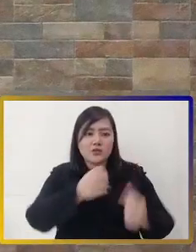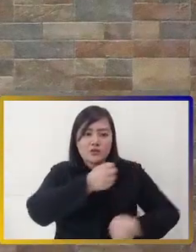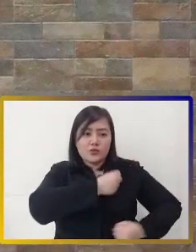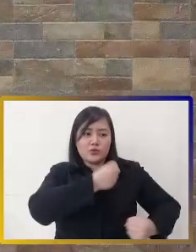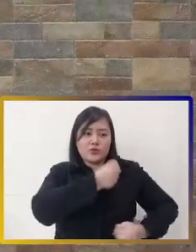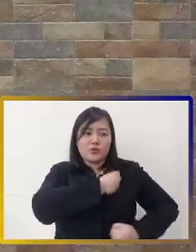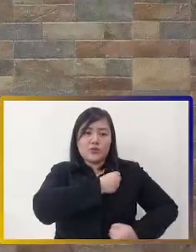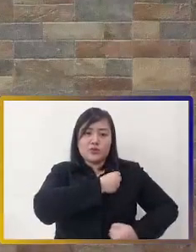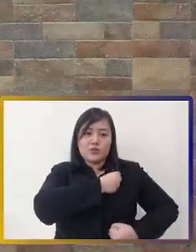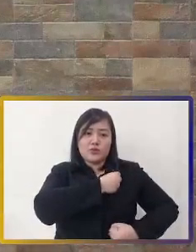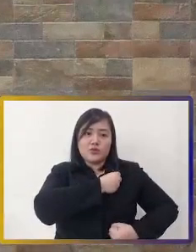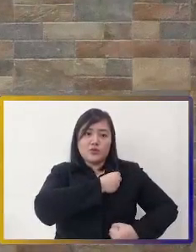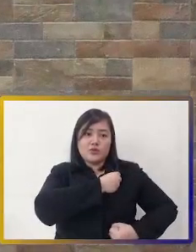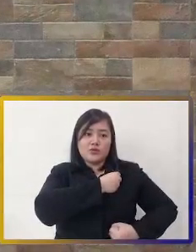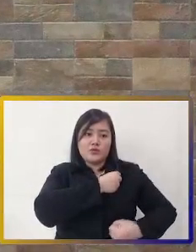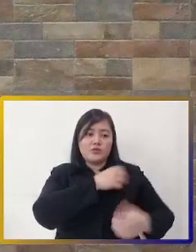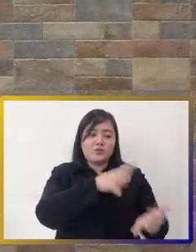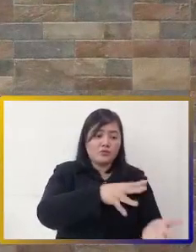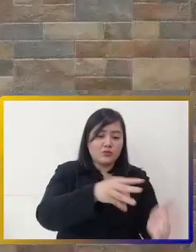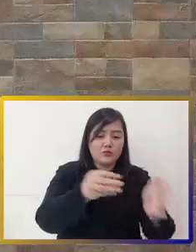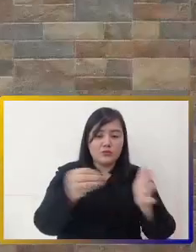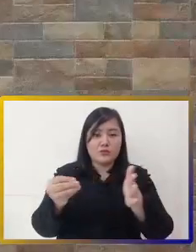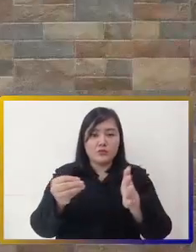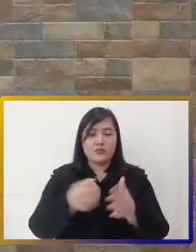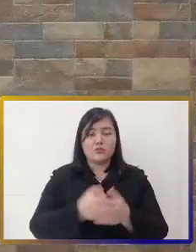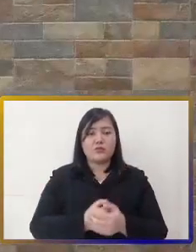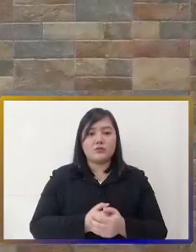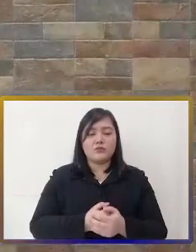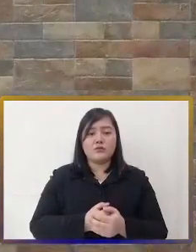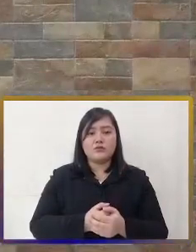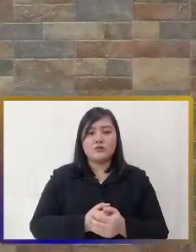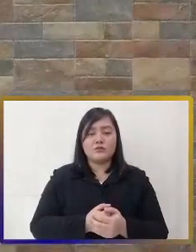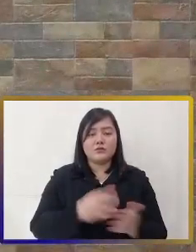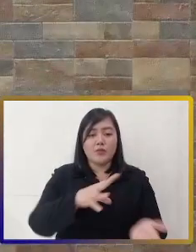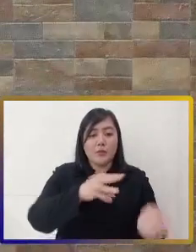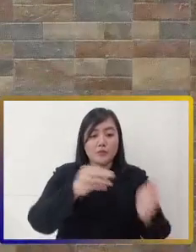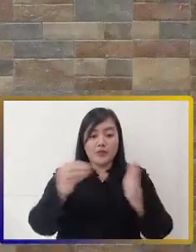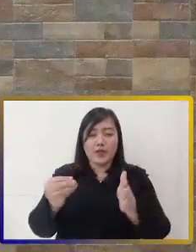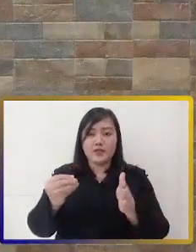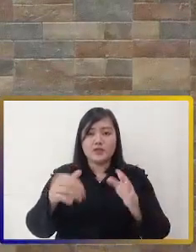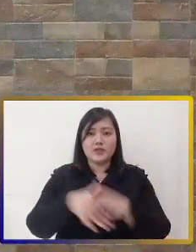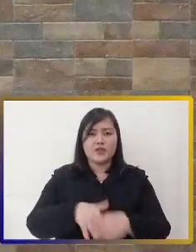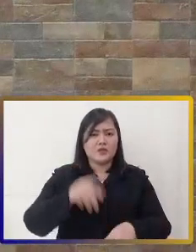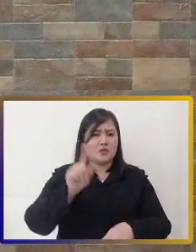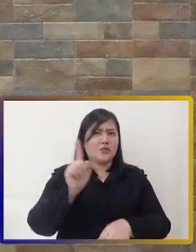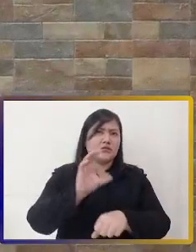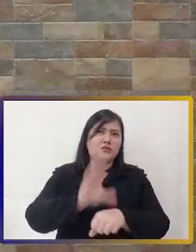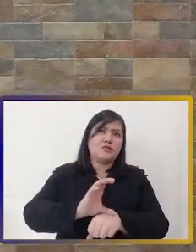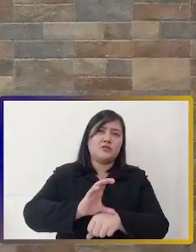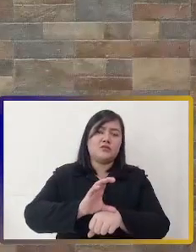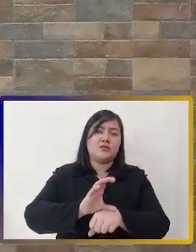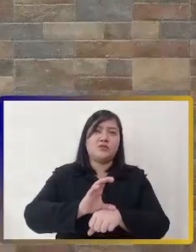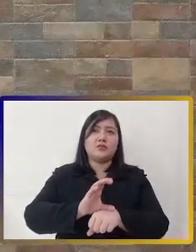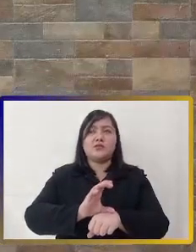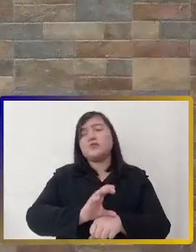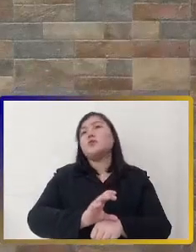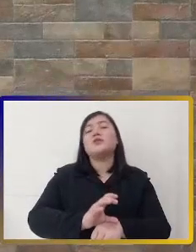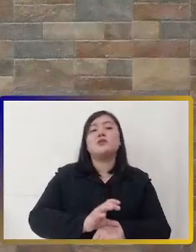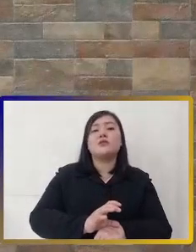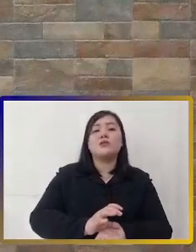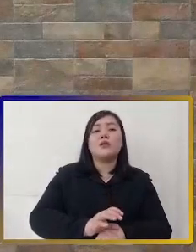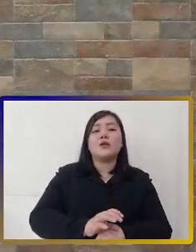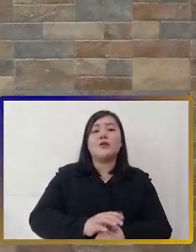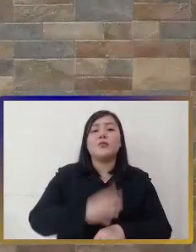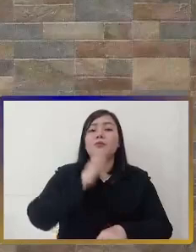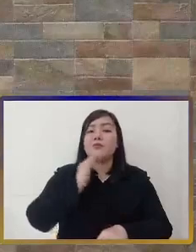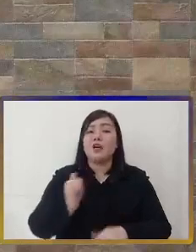see, pinabautismuhan niya yung mga kasundaluhan niya, binaptize sila sa isang simbahan and by thousands, and